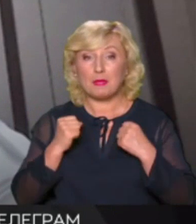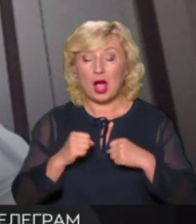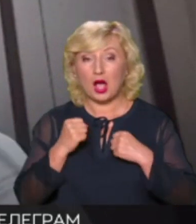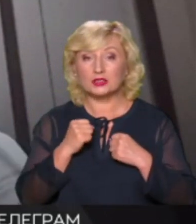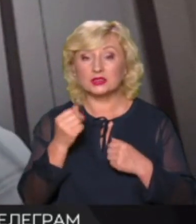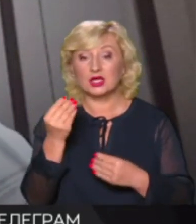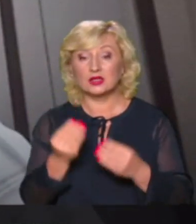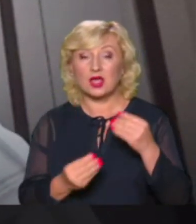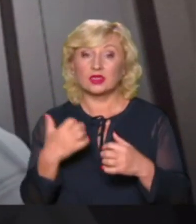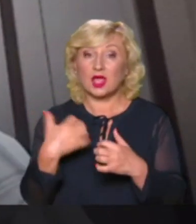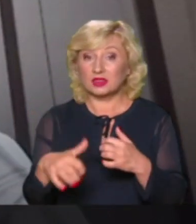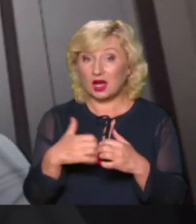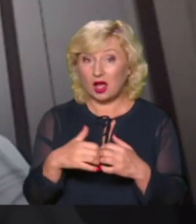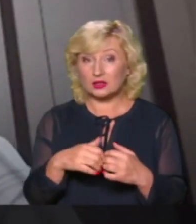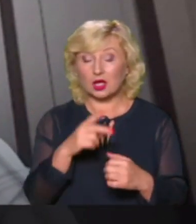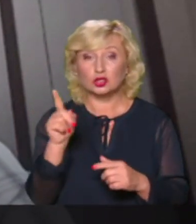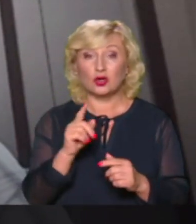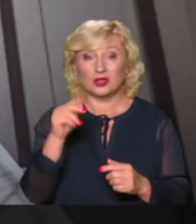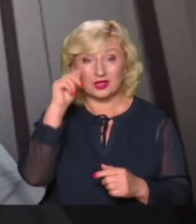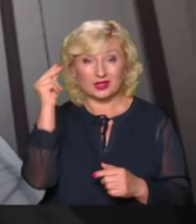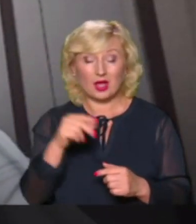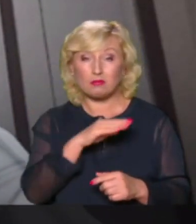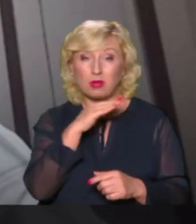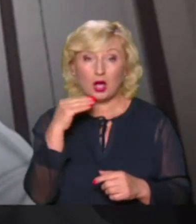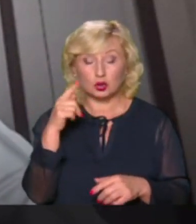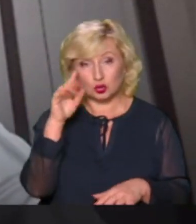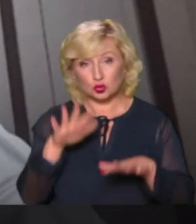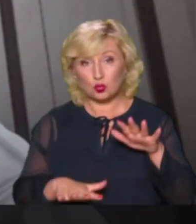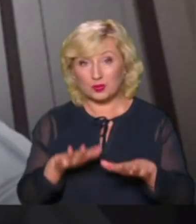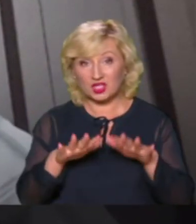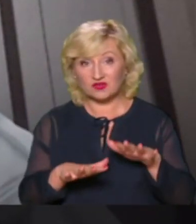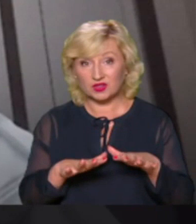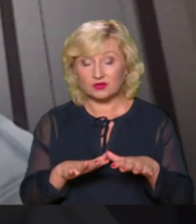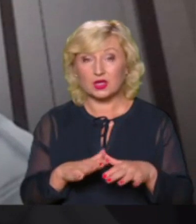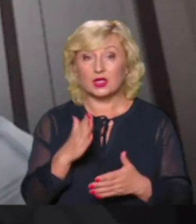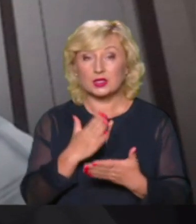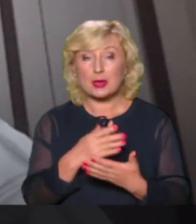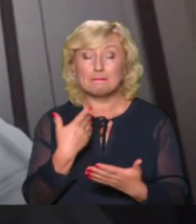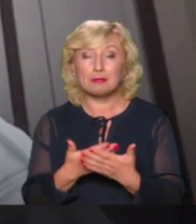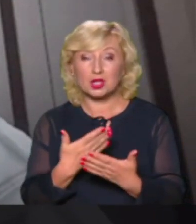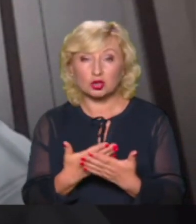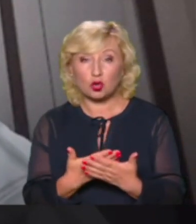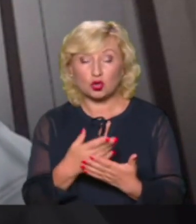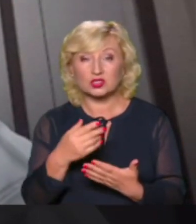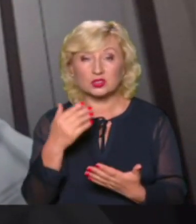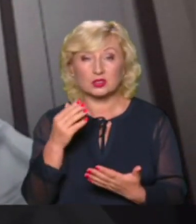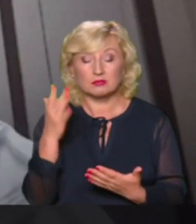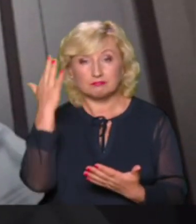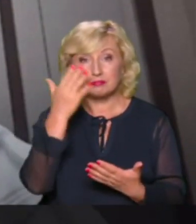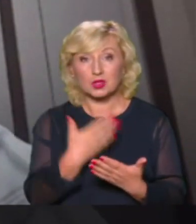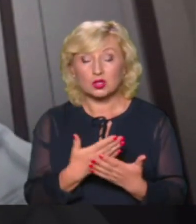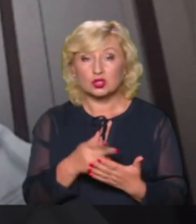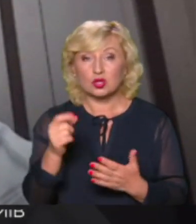в нейтралітет, хоча щодо Китаю тут багато сумнів, бо є підозри, обґрунтовані доволі, що там